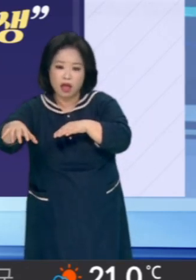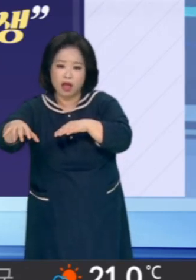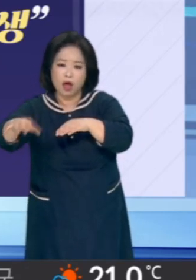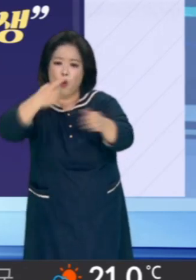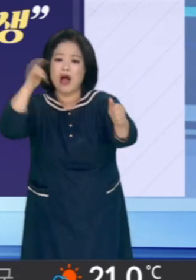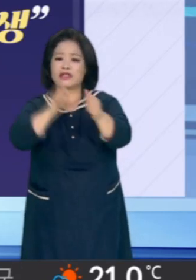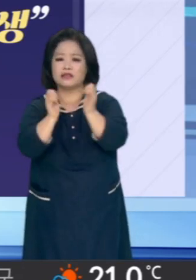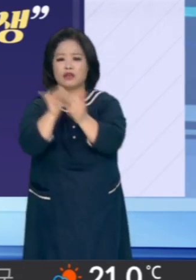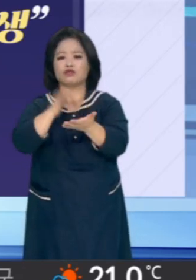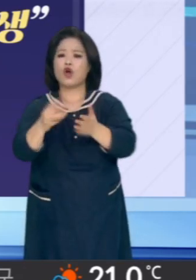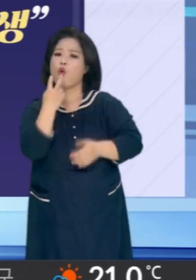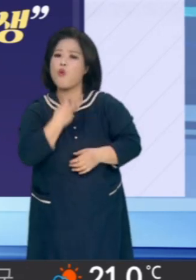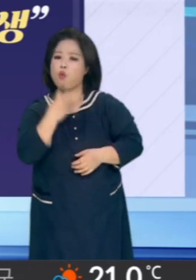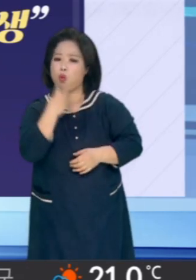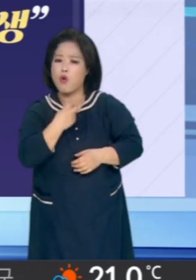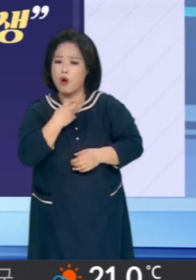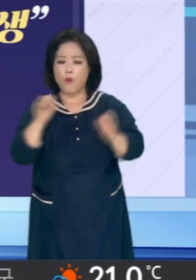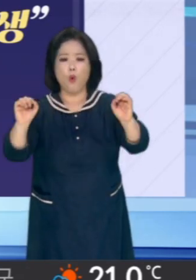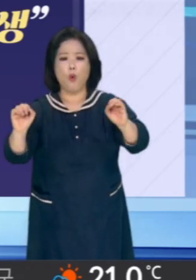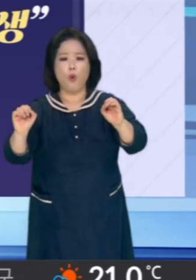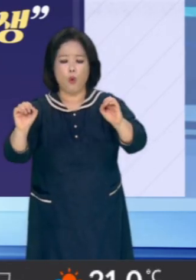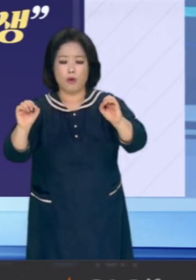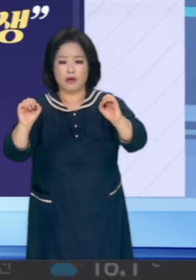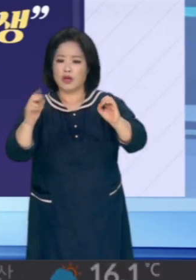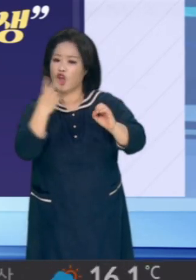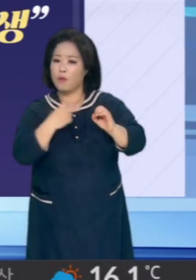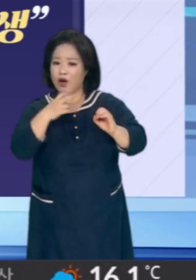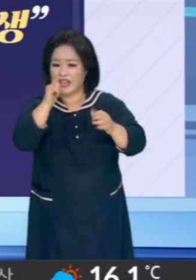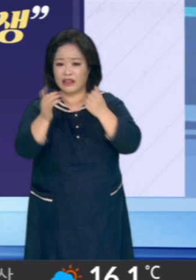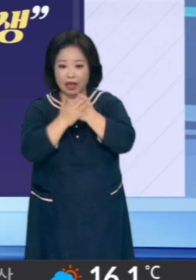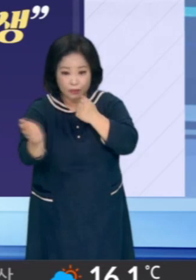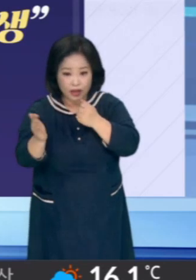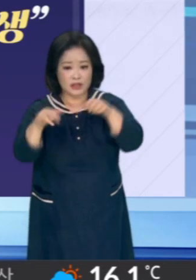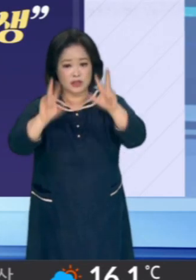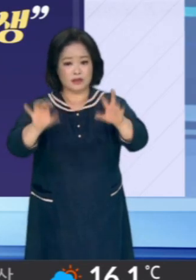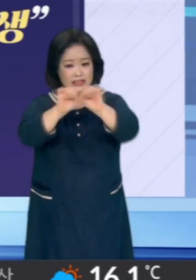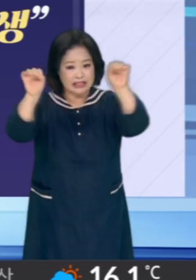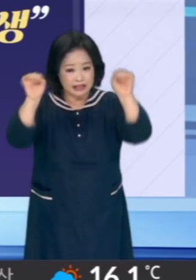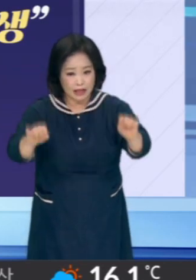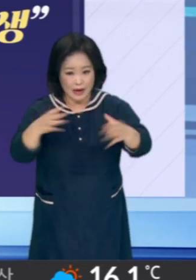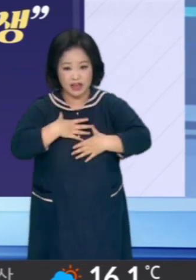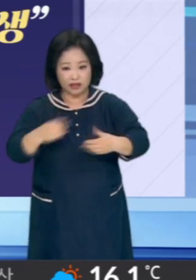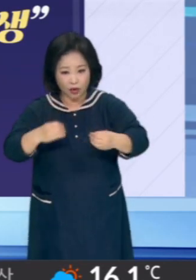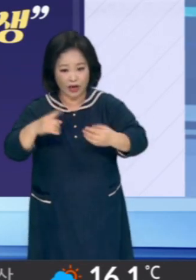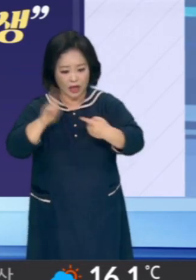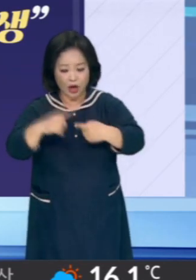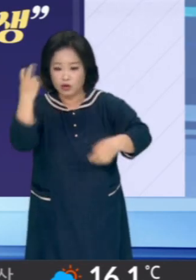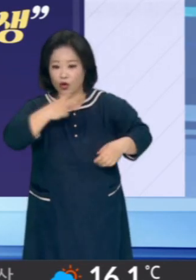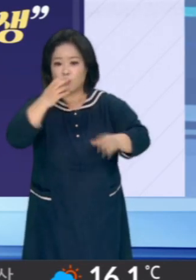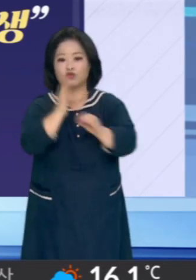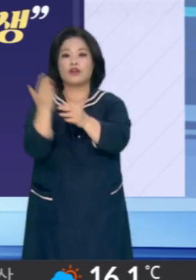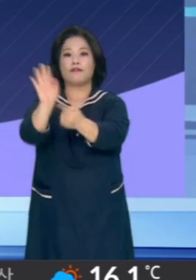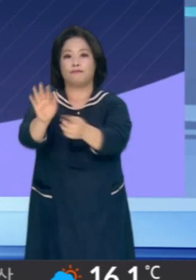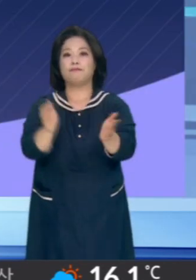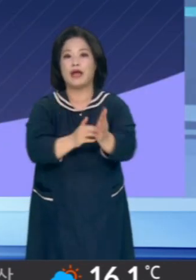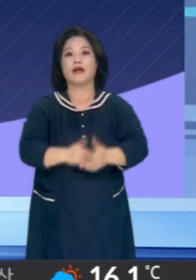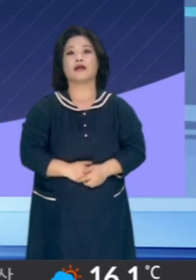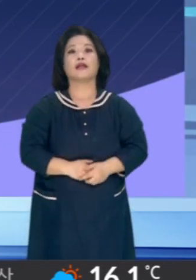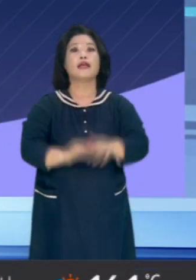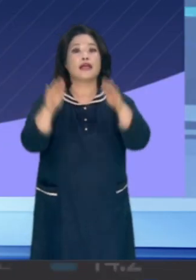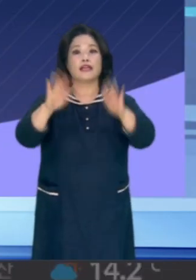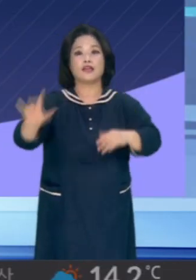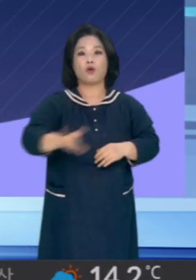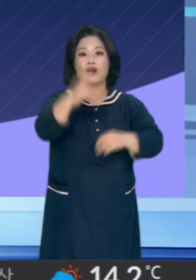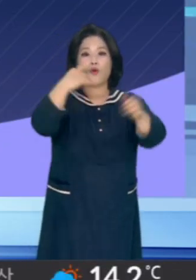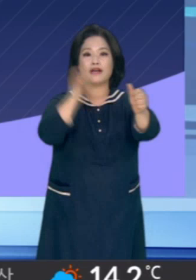오류가 제거되지 않아서 통계 오류가 발생했다며 긴급 시스템 안정화 작업을 진행하고 있다고 밝혔습니다.